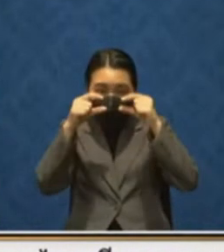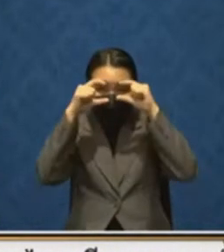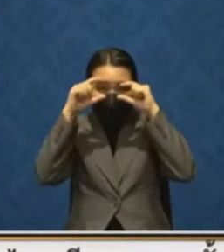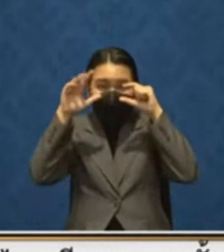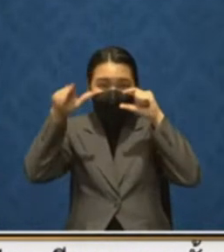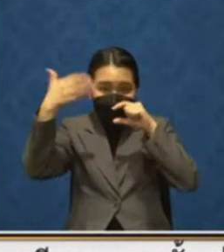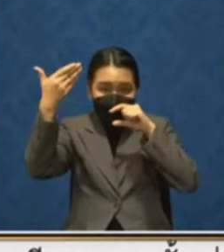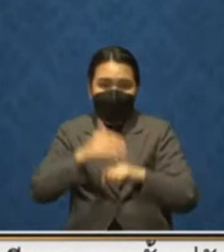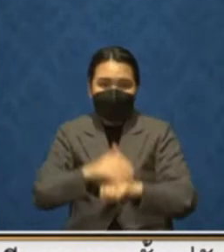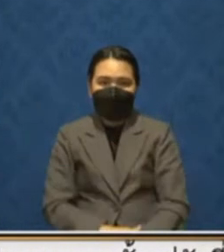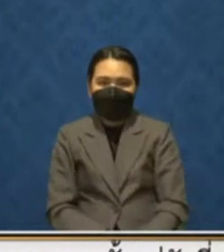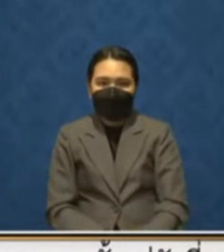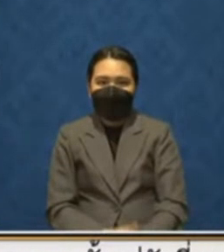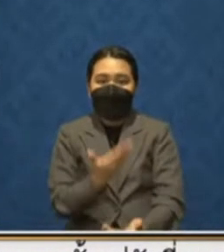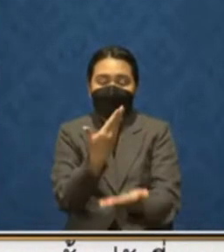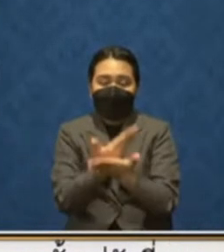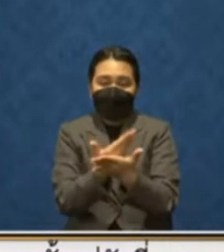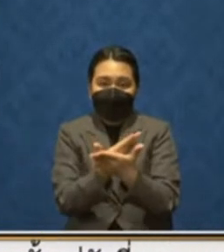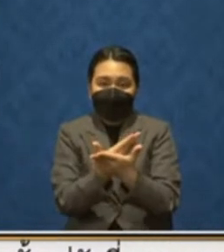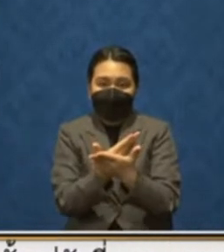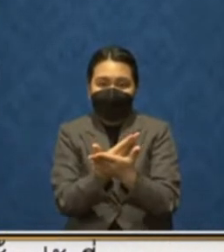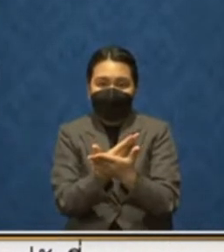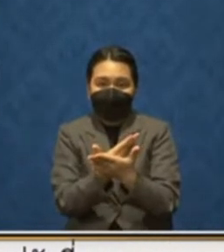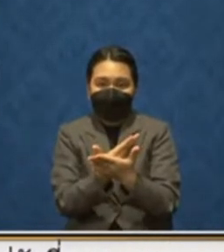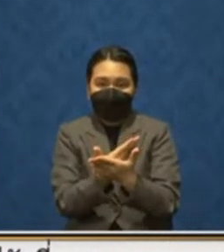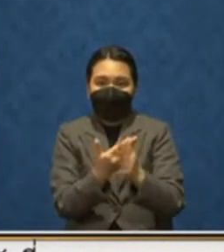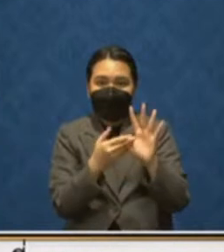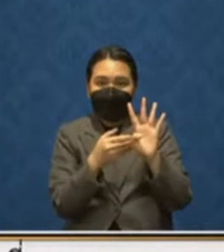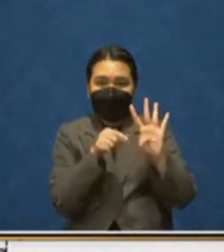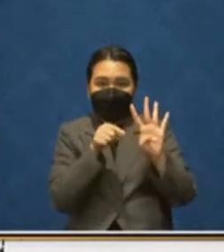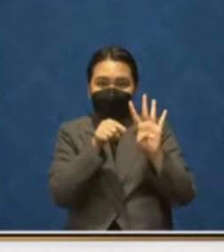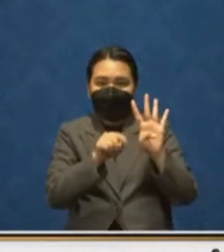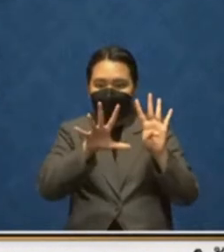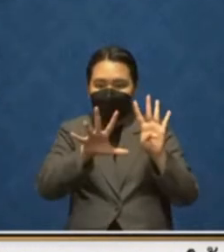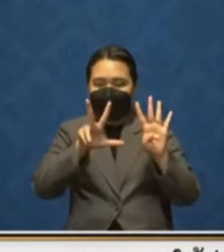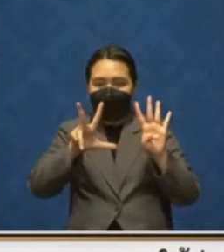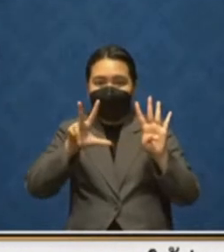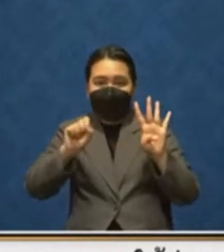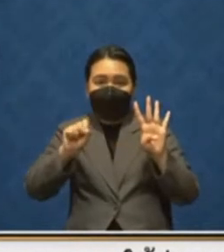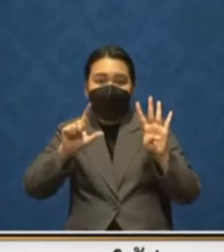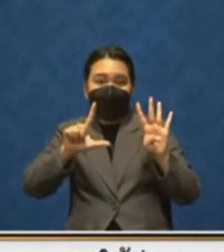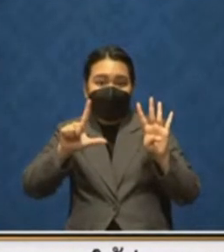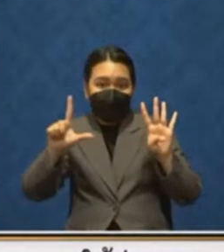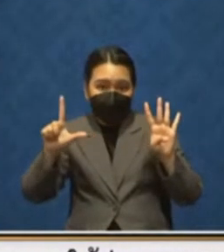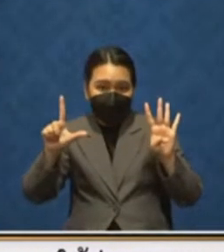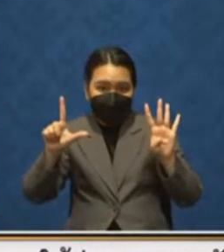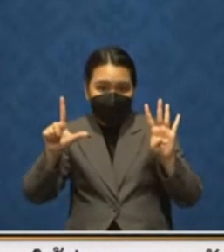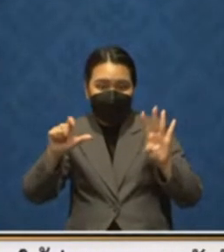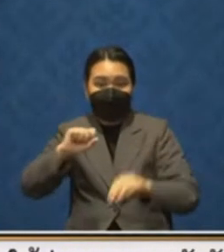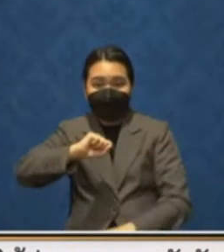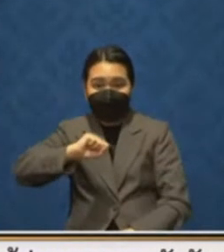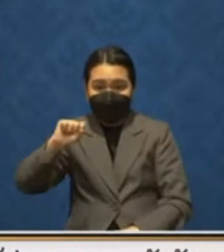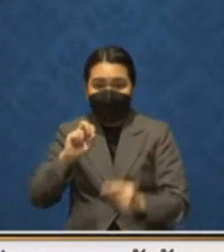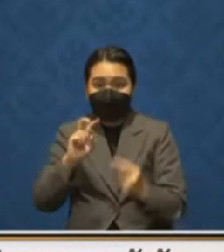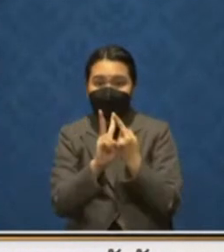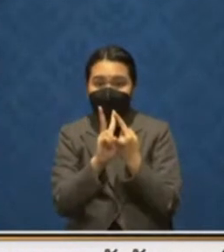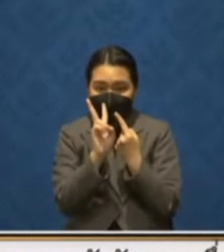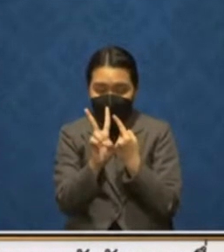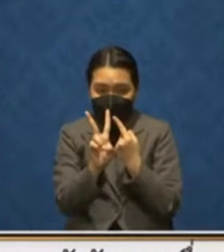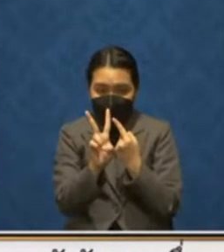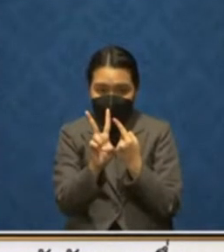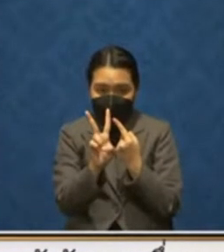มีเงิน 4.5 4.5 3แสนล้านบาทความอื้อลำดับที่ 2เป็น